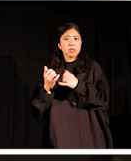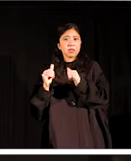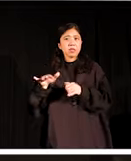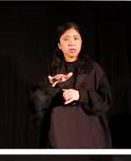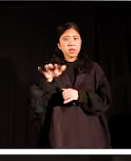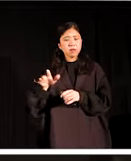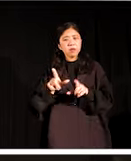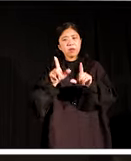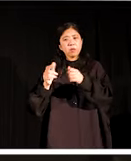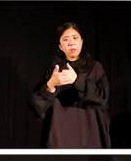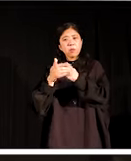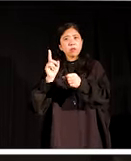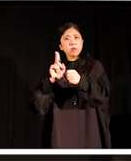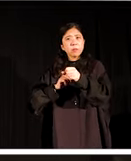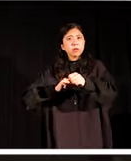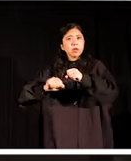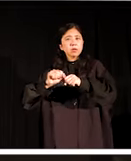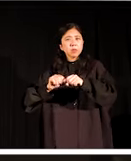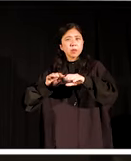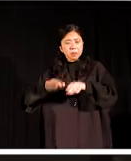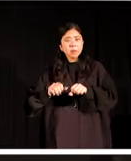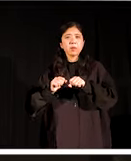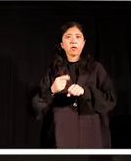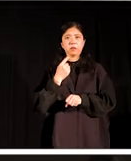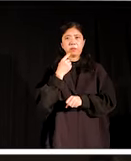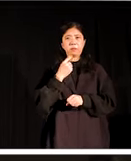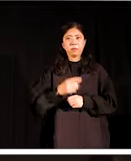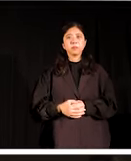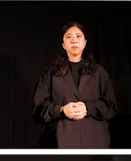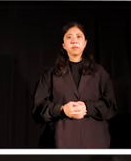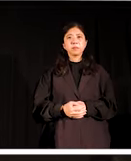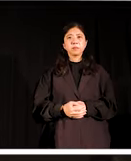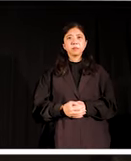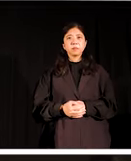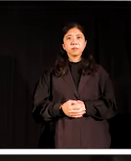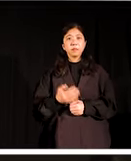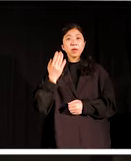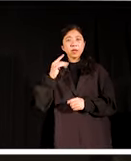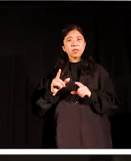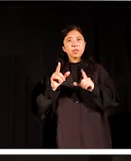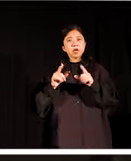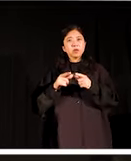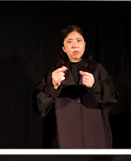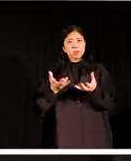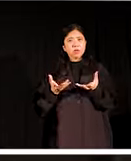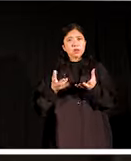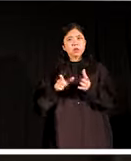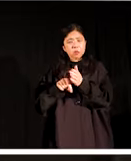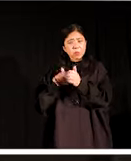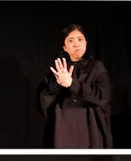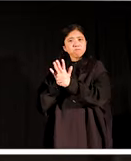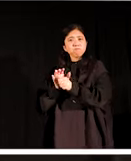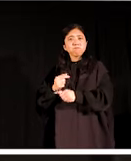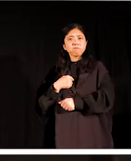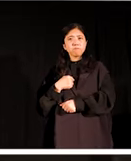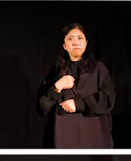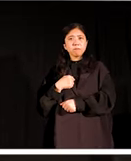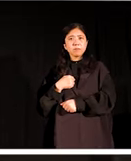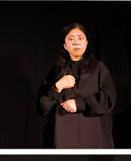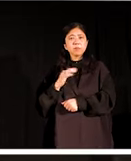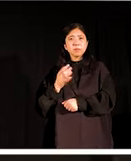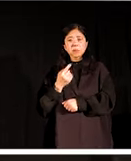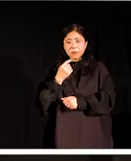か生活を守るっていうのを活動を今も続けていますあの東日本大震災の時もこういった活動してたんですけど私たちの団体こういう短期的